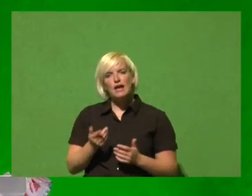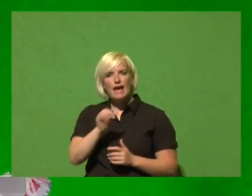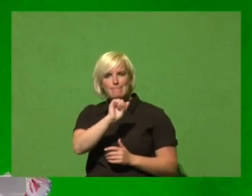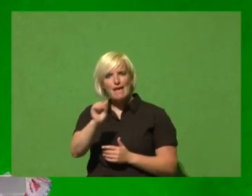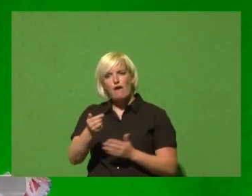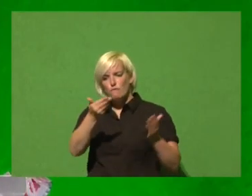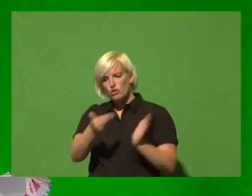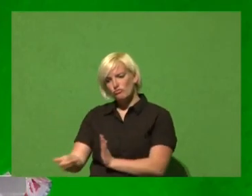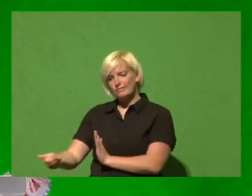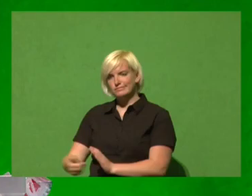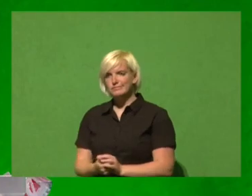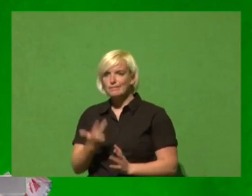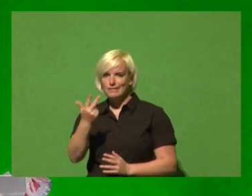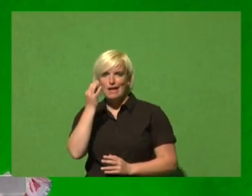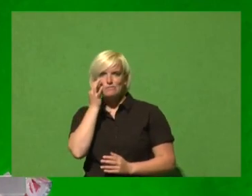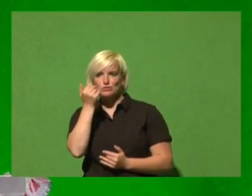3 Minuten.